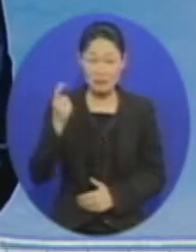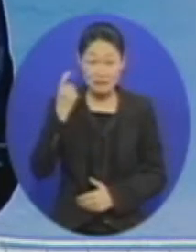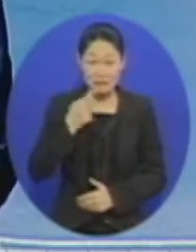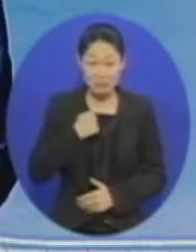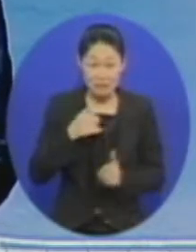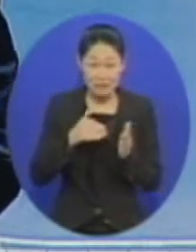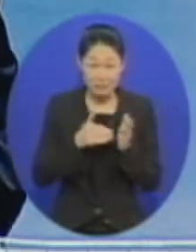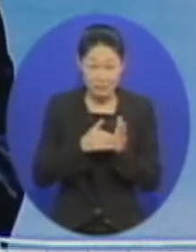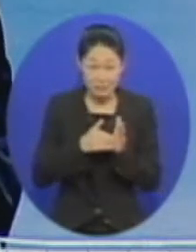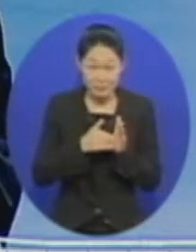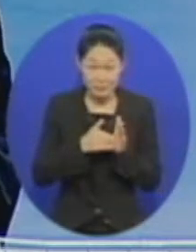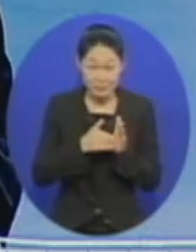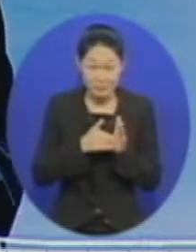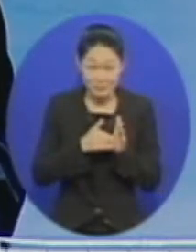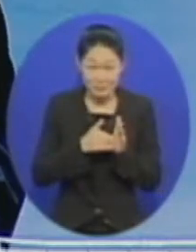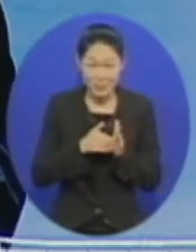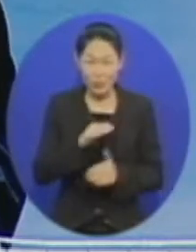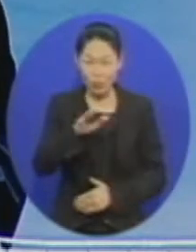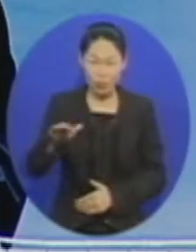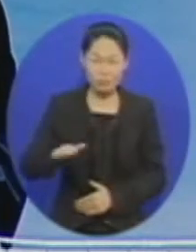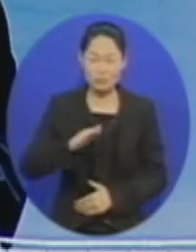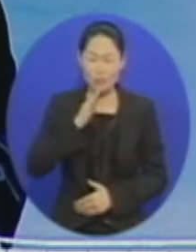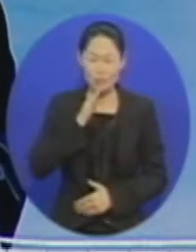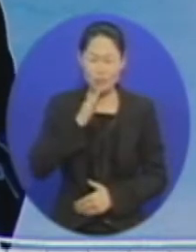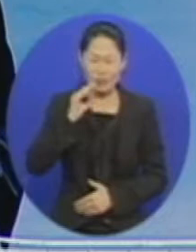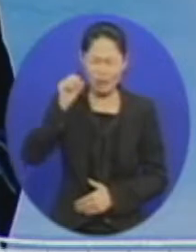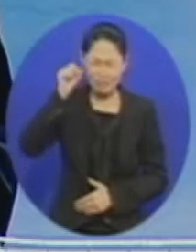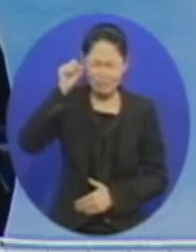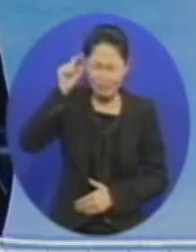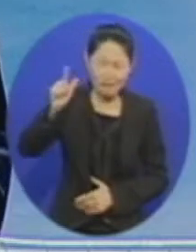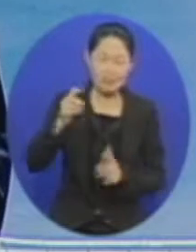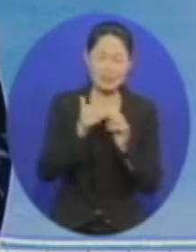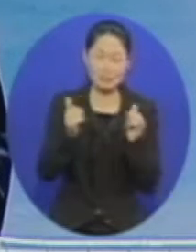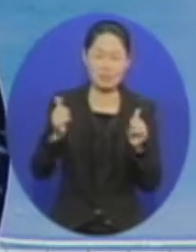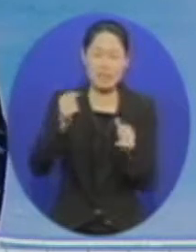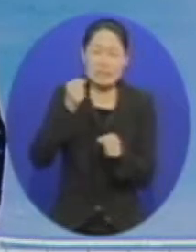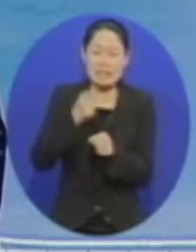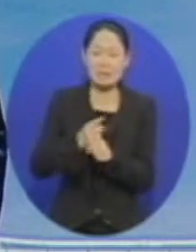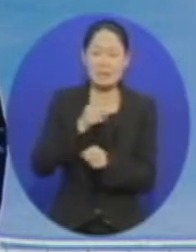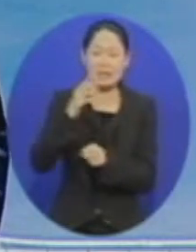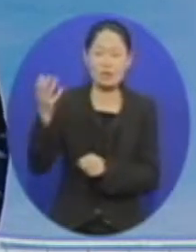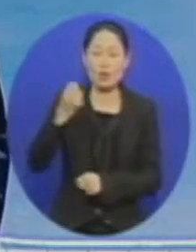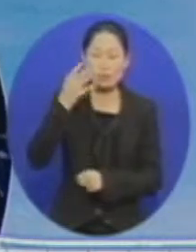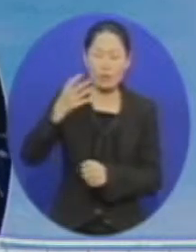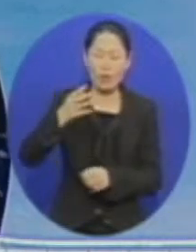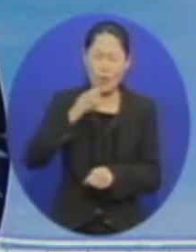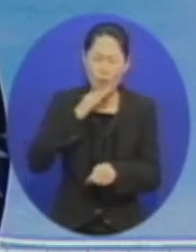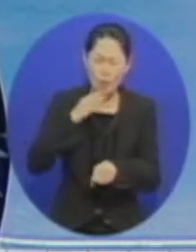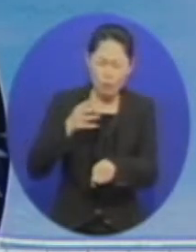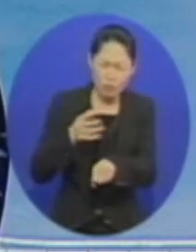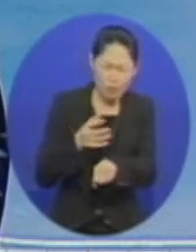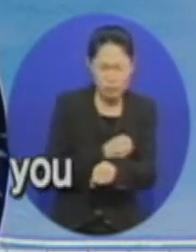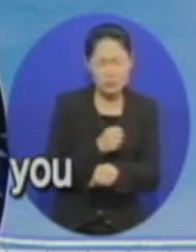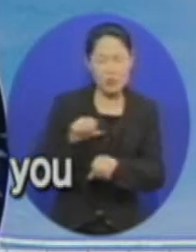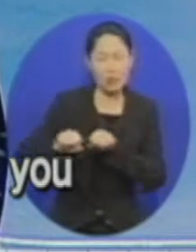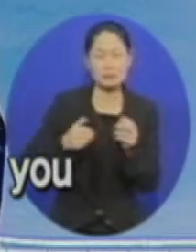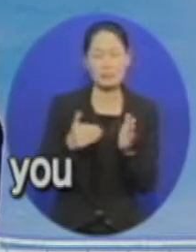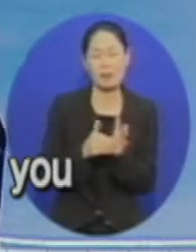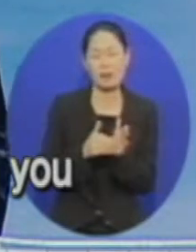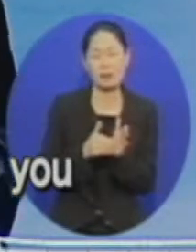적이 있다 그러면 여러분은 대단한 사람들이에요 성령님이 이미 엄청나게 역사 하실 거예요